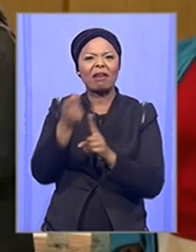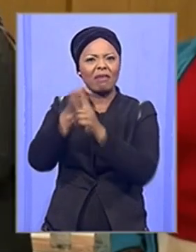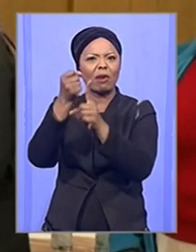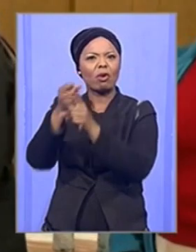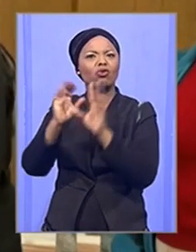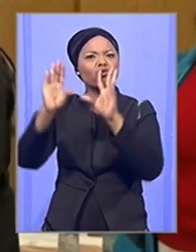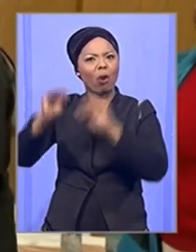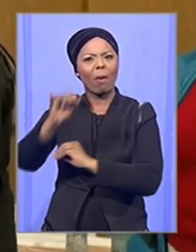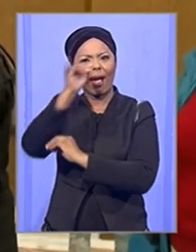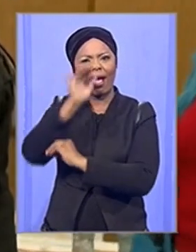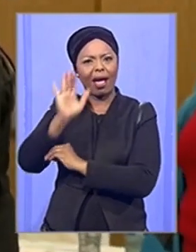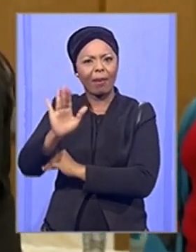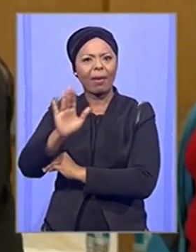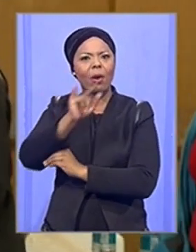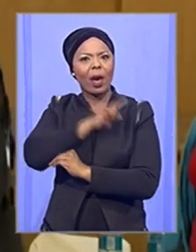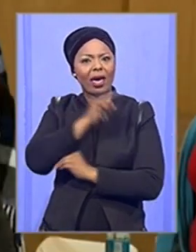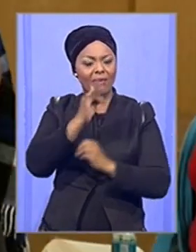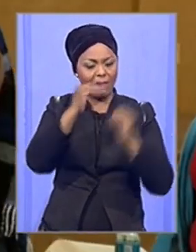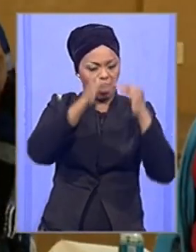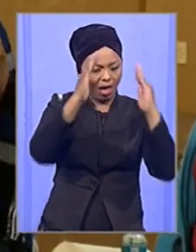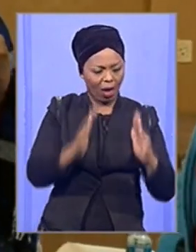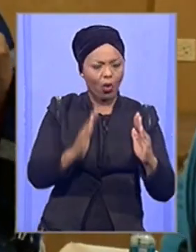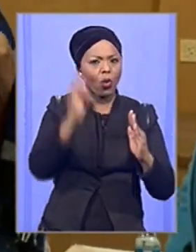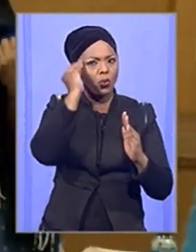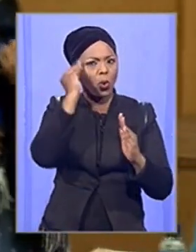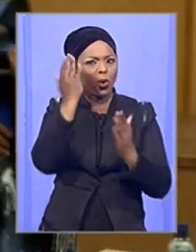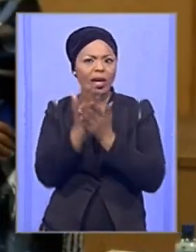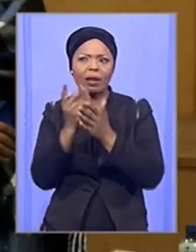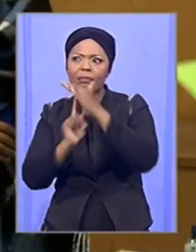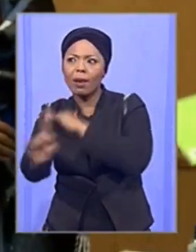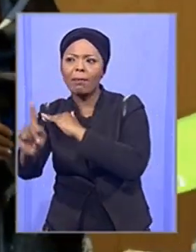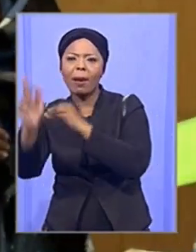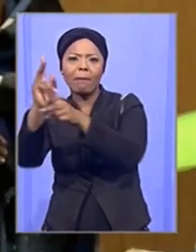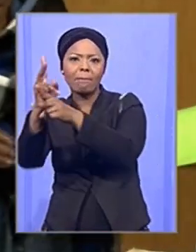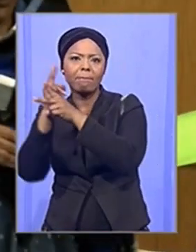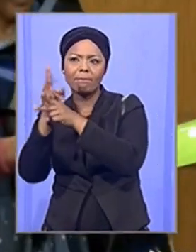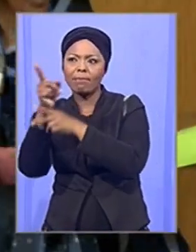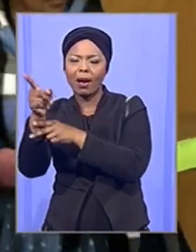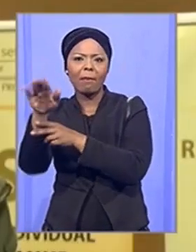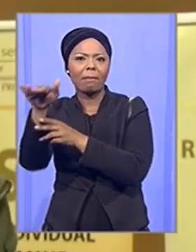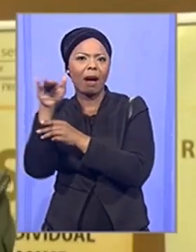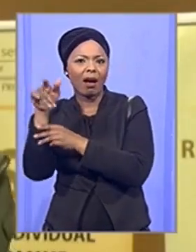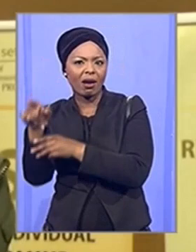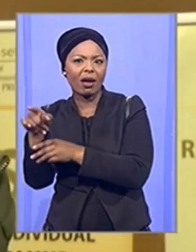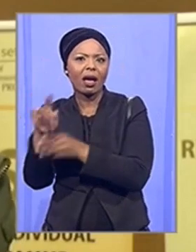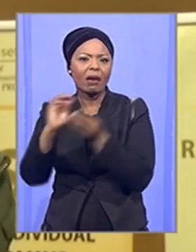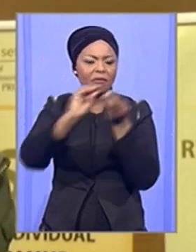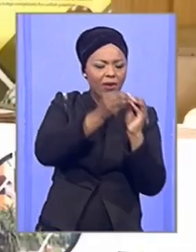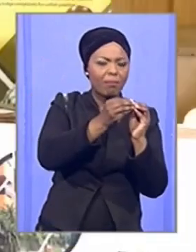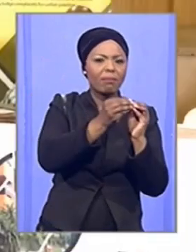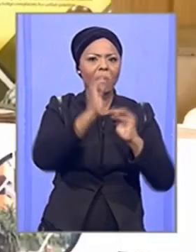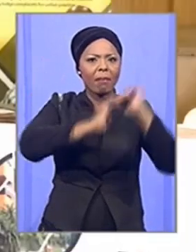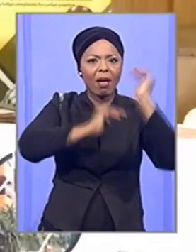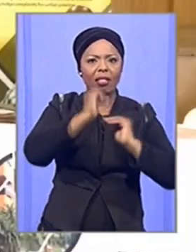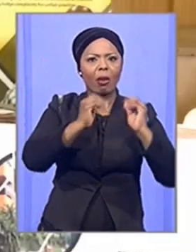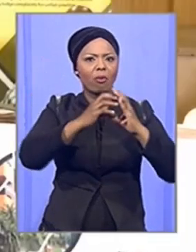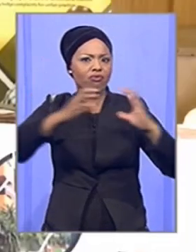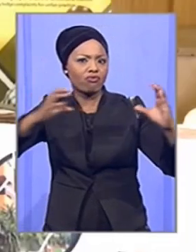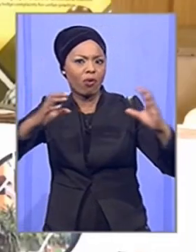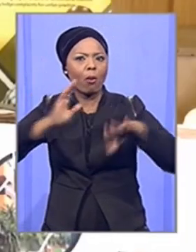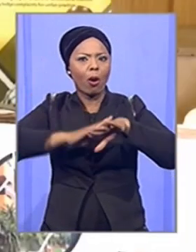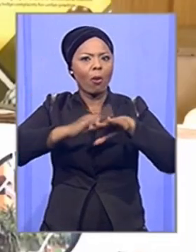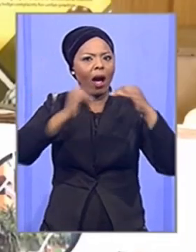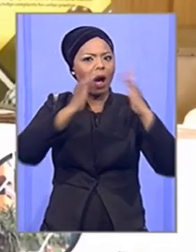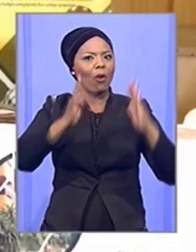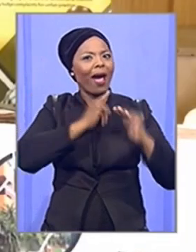bankeng wa kgona ho etsa dintho tse ding gore batho ba o fe tšhelete o tlo kgona ho etsa mabaka hobane ntlo ke ya hao. Masepala wa